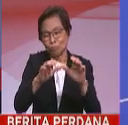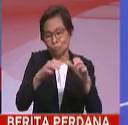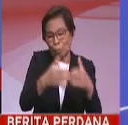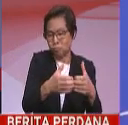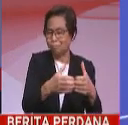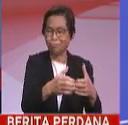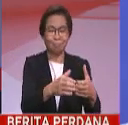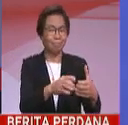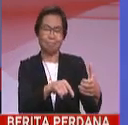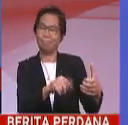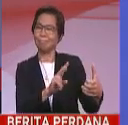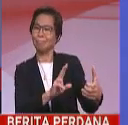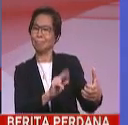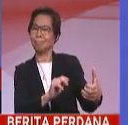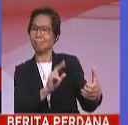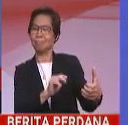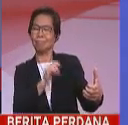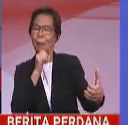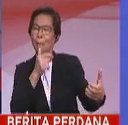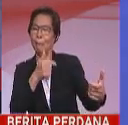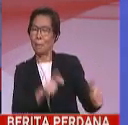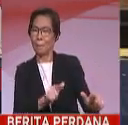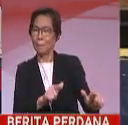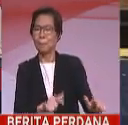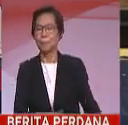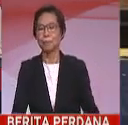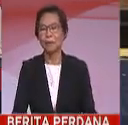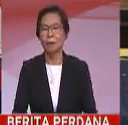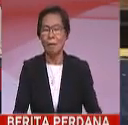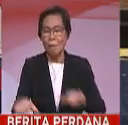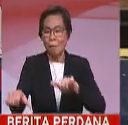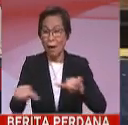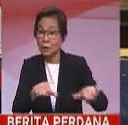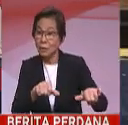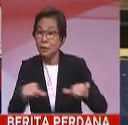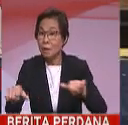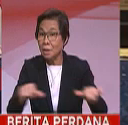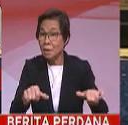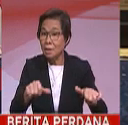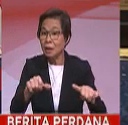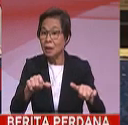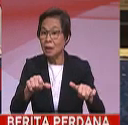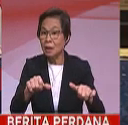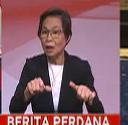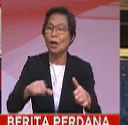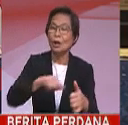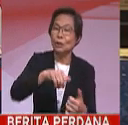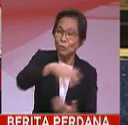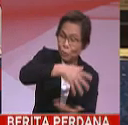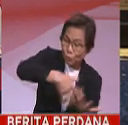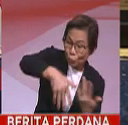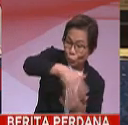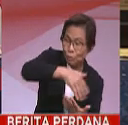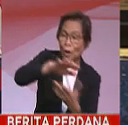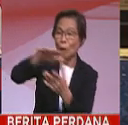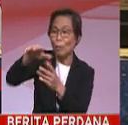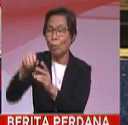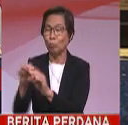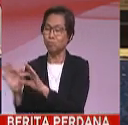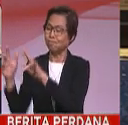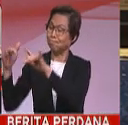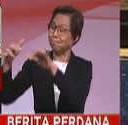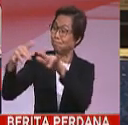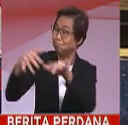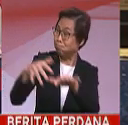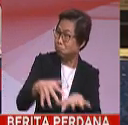adalah tidak dibenarkan sama sekali. Aktiviti sosial yang melibatkan